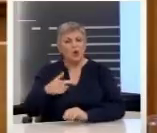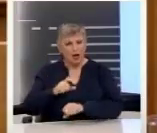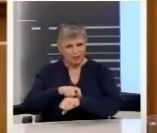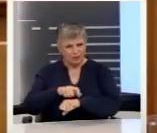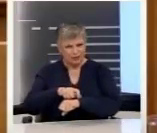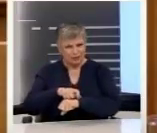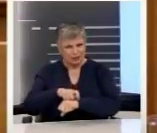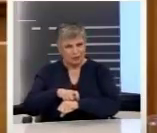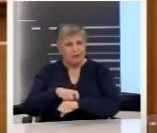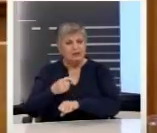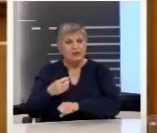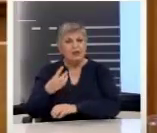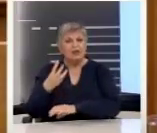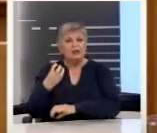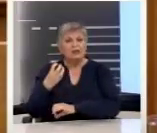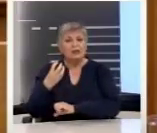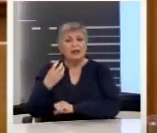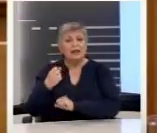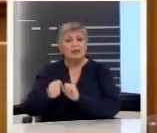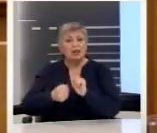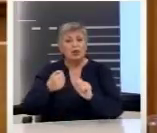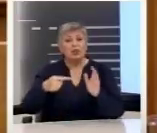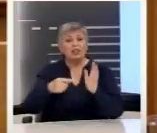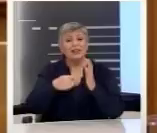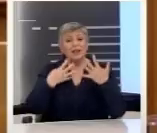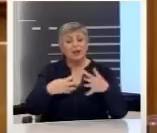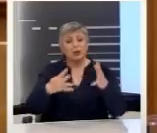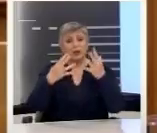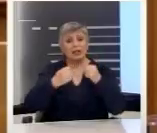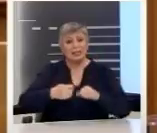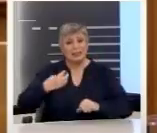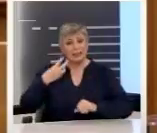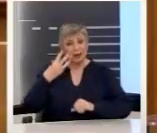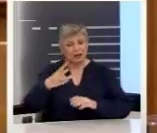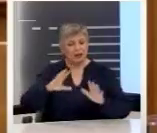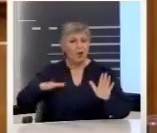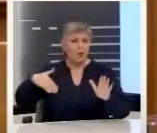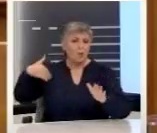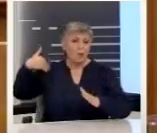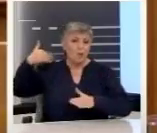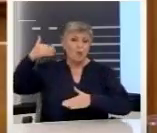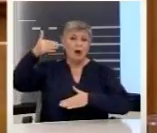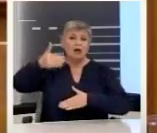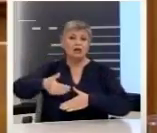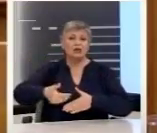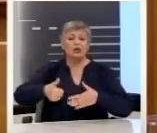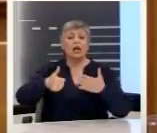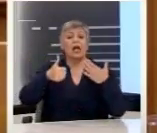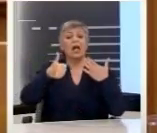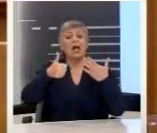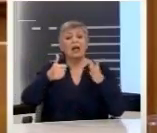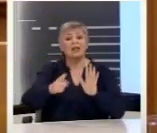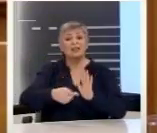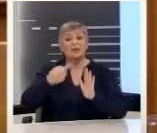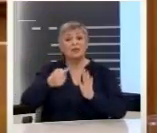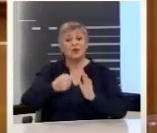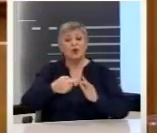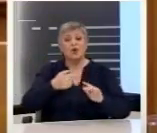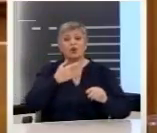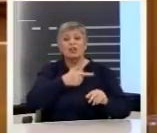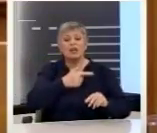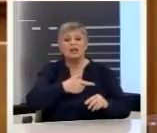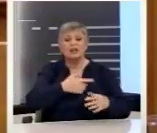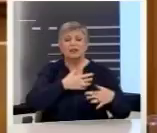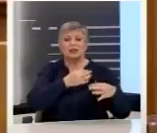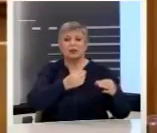Ελλήνων. Εκλεγμένος από το 1993, ανελιπώς μέχρι σήμερα, 6 φορές με τη Νέα Δημοκρατία, το